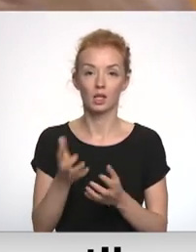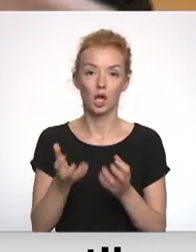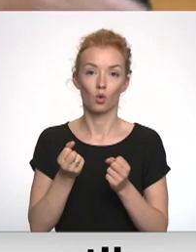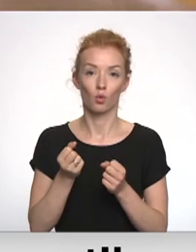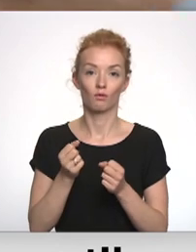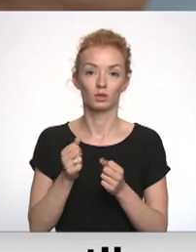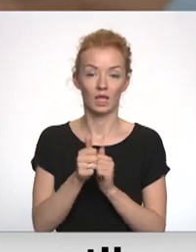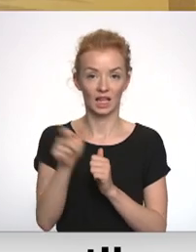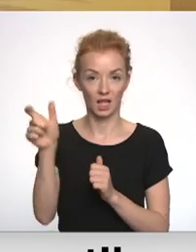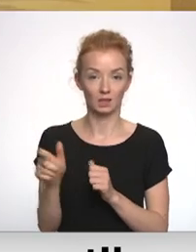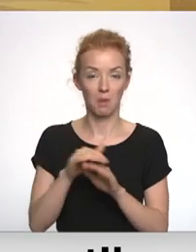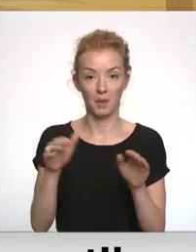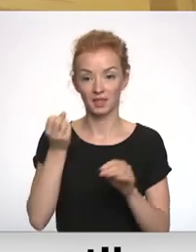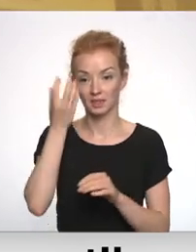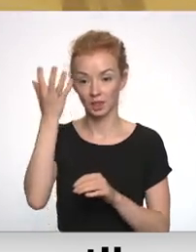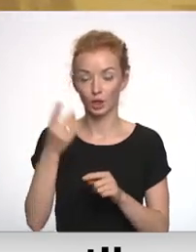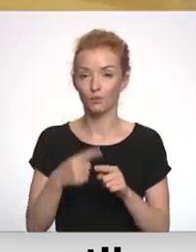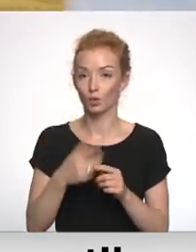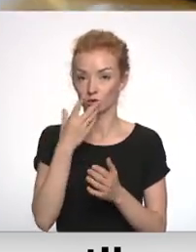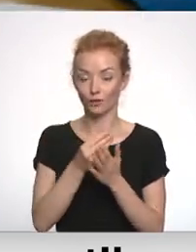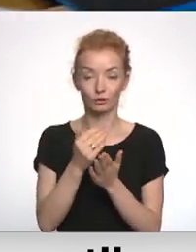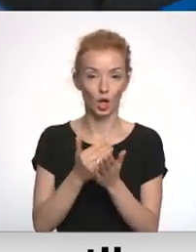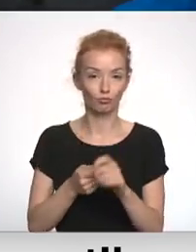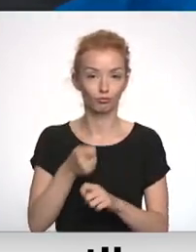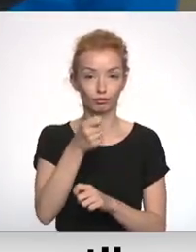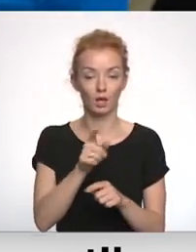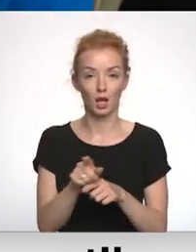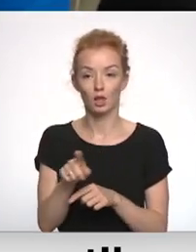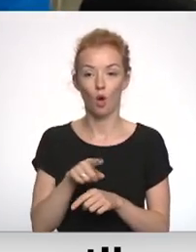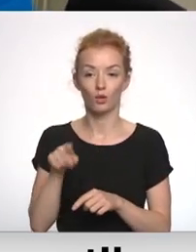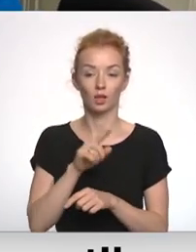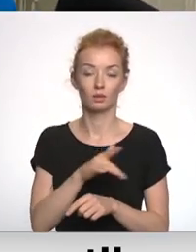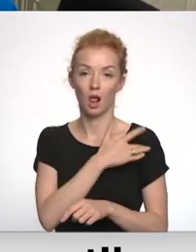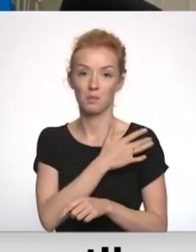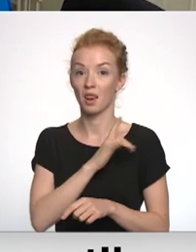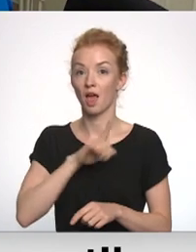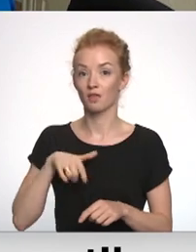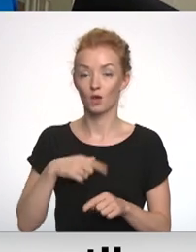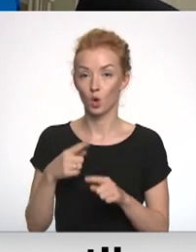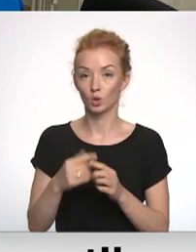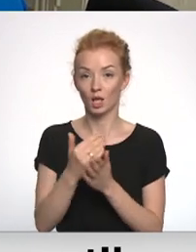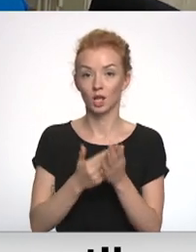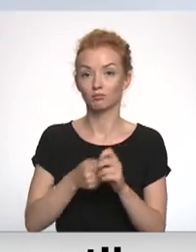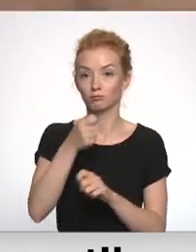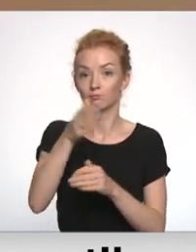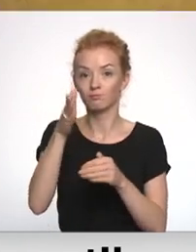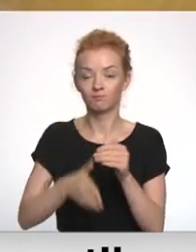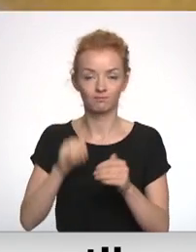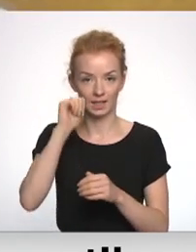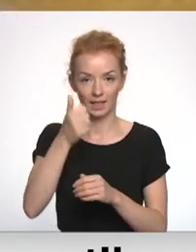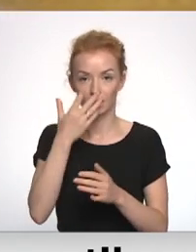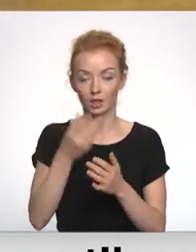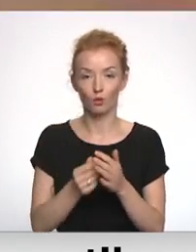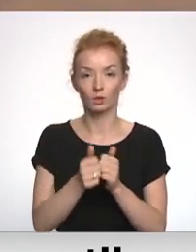pamatizglītību. Plānots, ka savu kandidātu sarakstu šodien iesniegs arī partija Tautas kalpi Latvijai. Sarakstu iesniegšana noslēgsies rīt un pieteikt savus